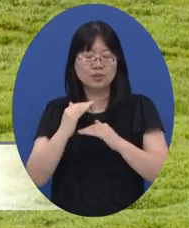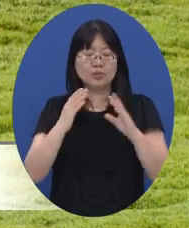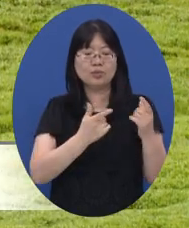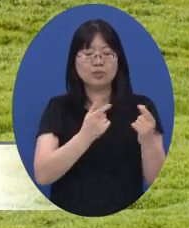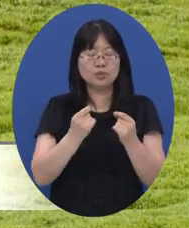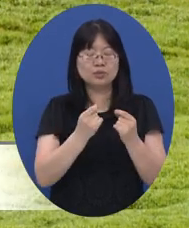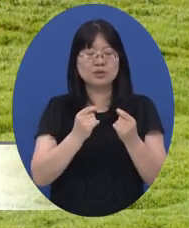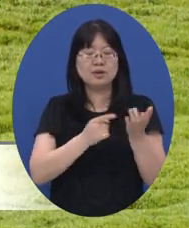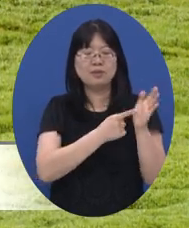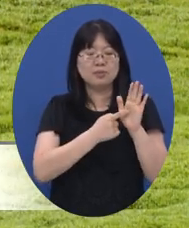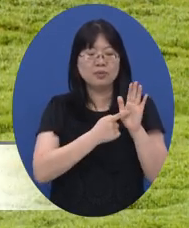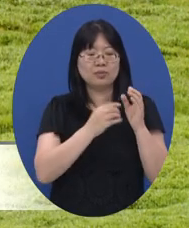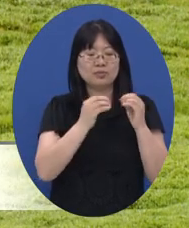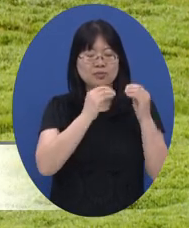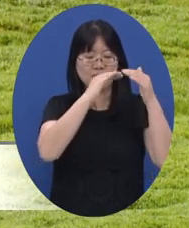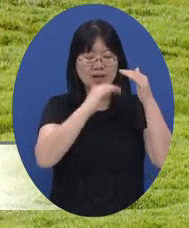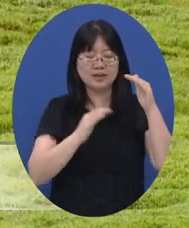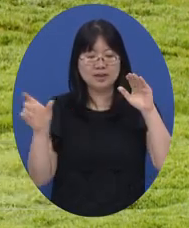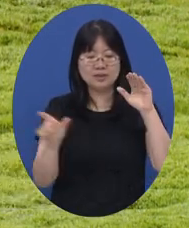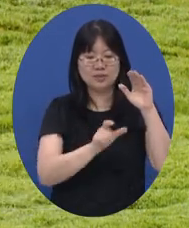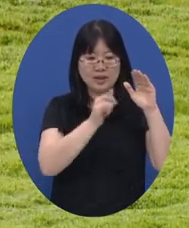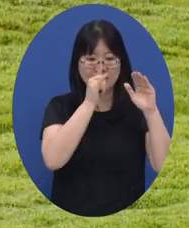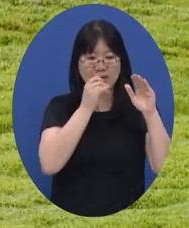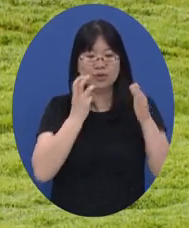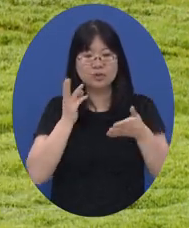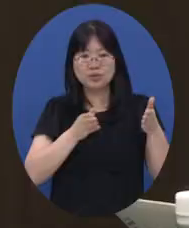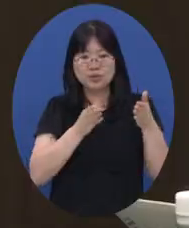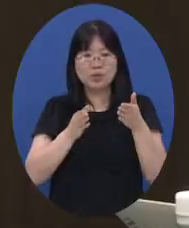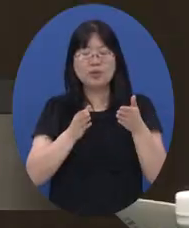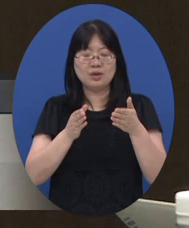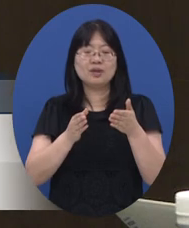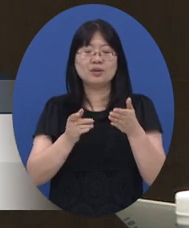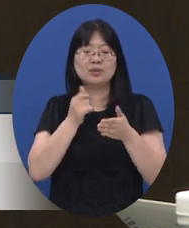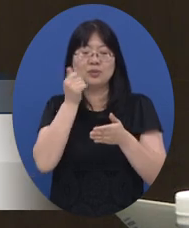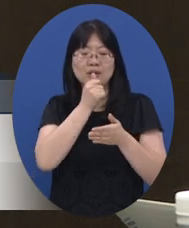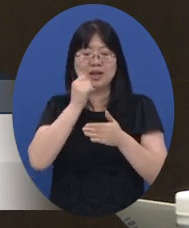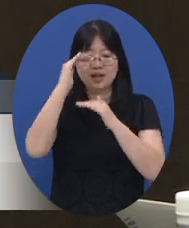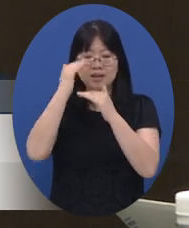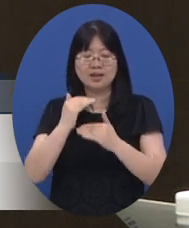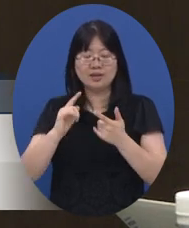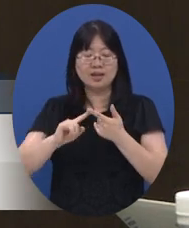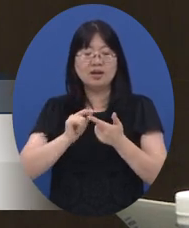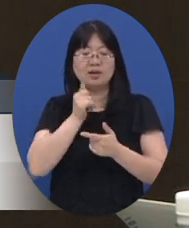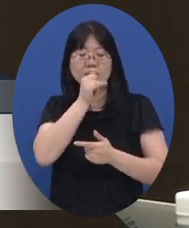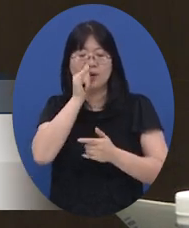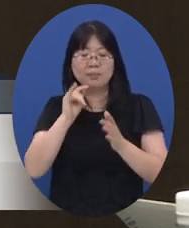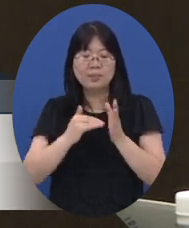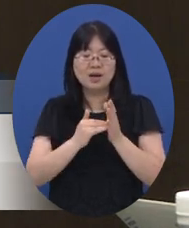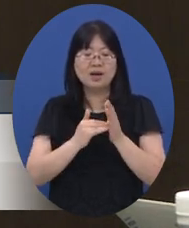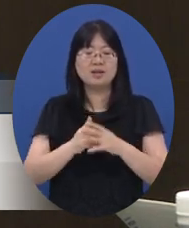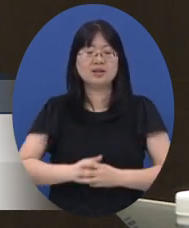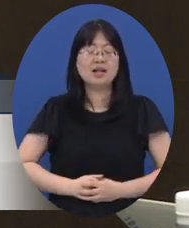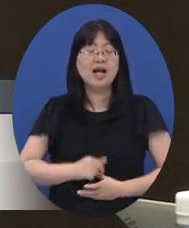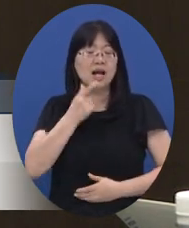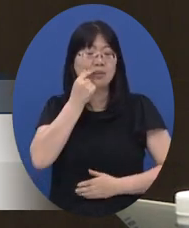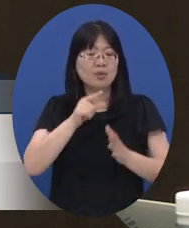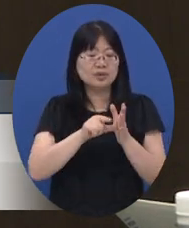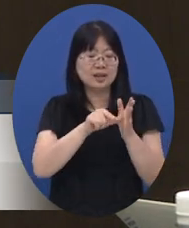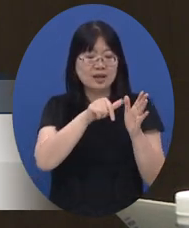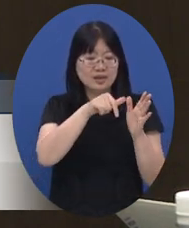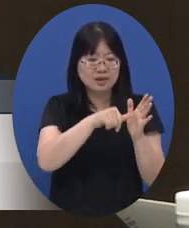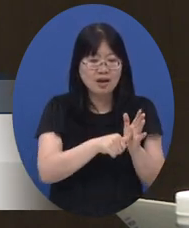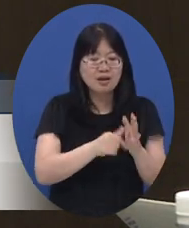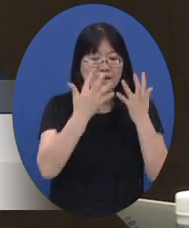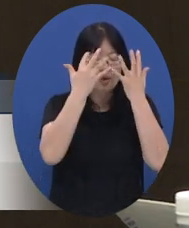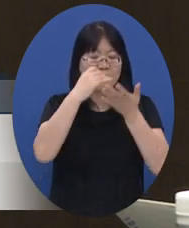이라며 경기도가 추진 중인 4 를 소개했습니다 어딘지 이론의 남북이 일제시대 때의 그